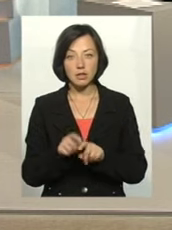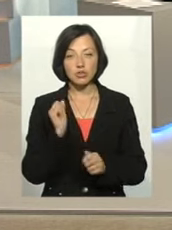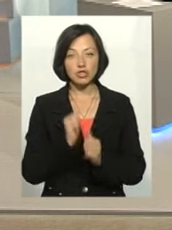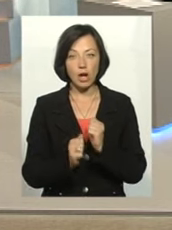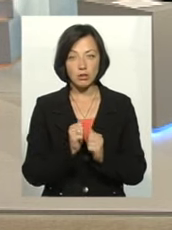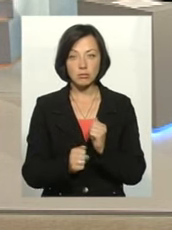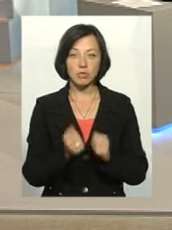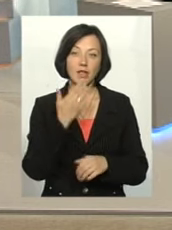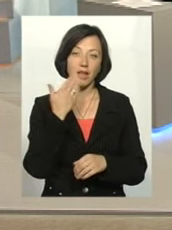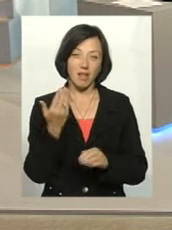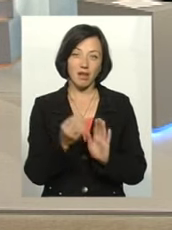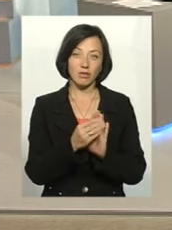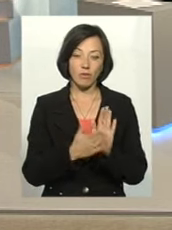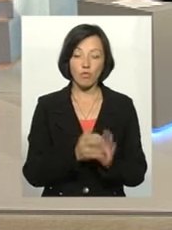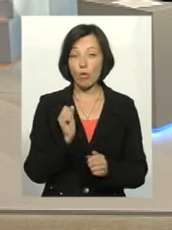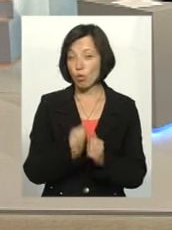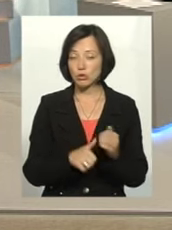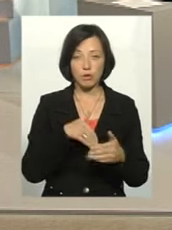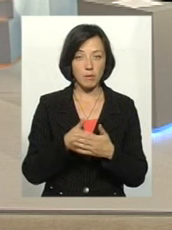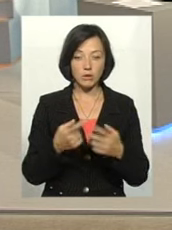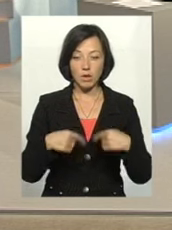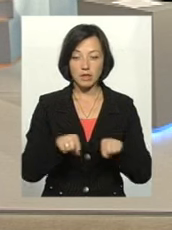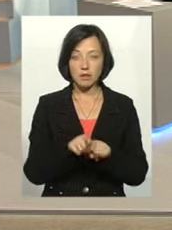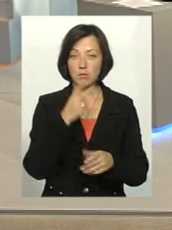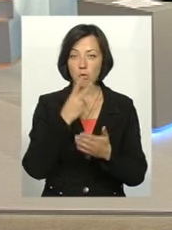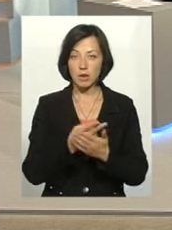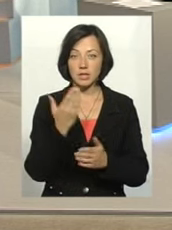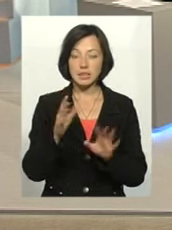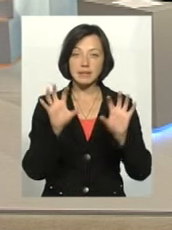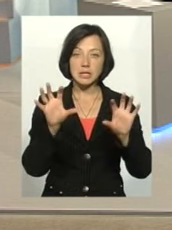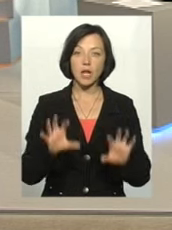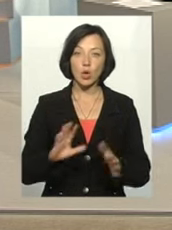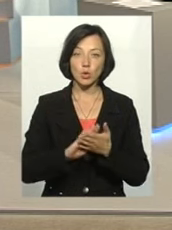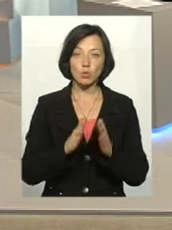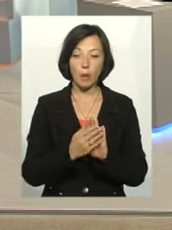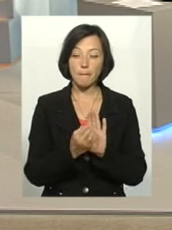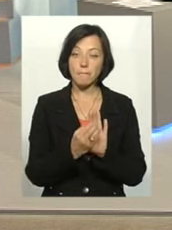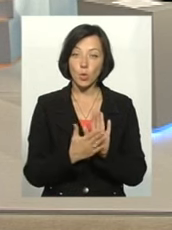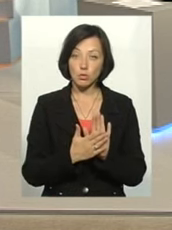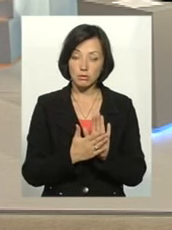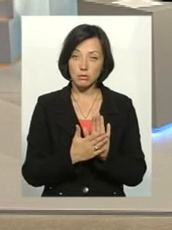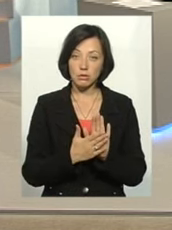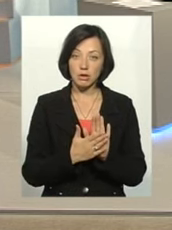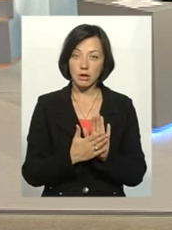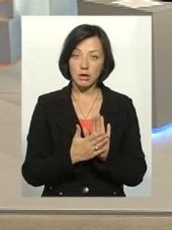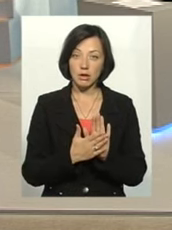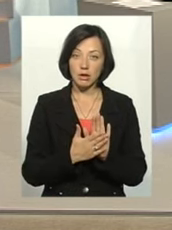часто декларативно, практично в кожній громадській організації можна побачити в їхньому статуті пункт, який